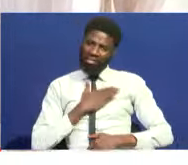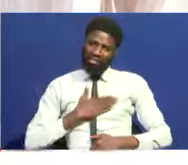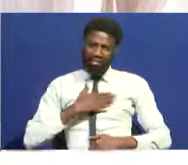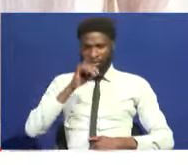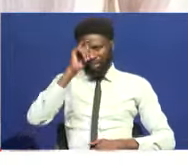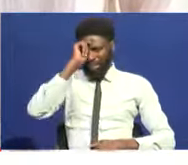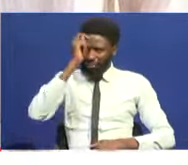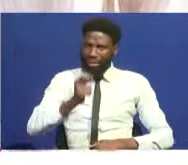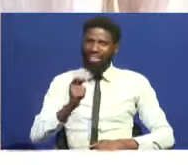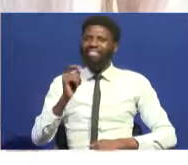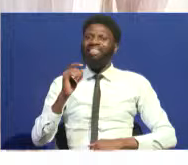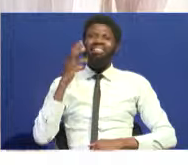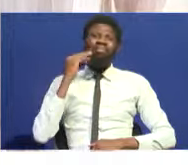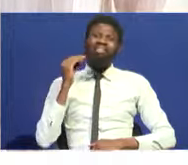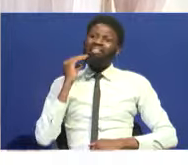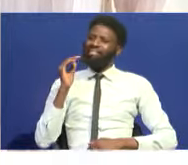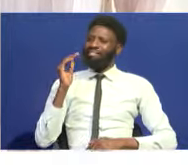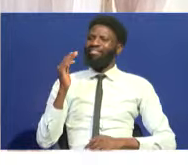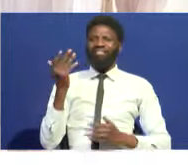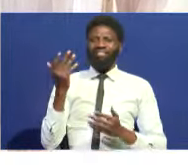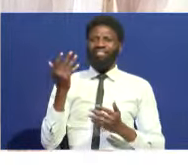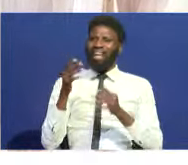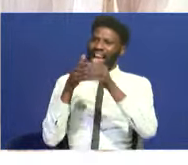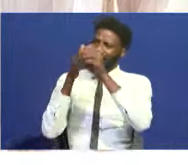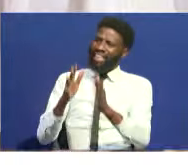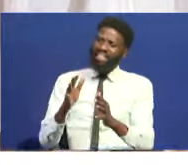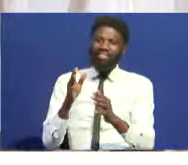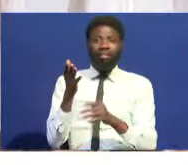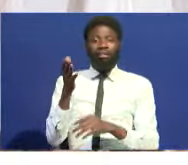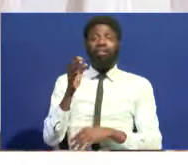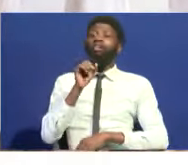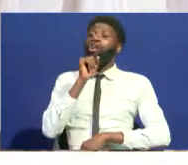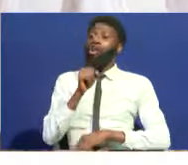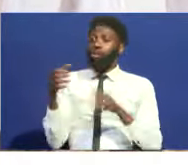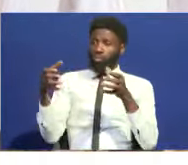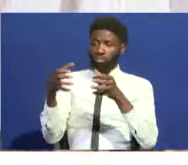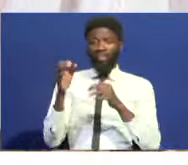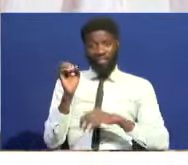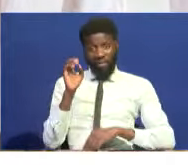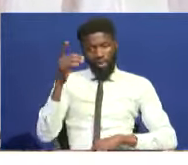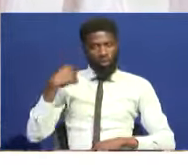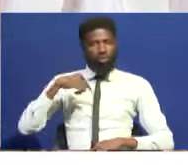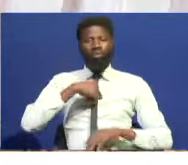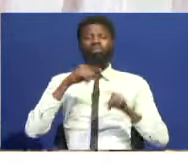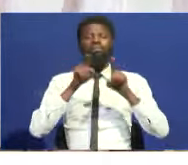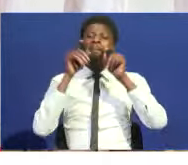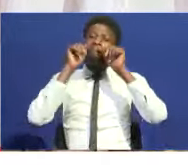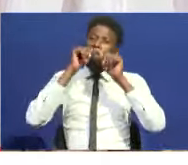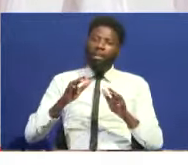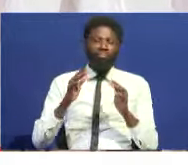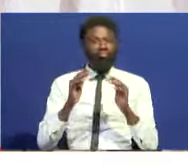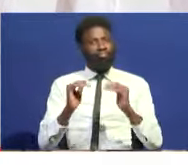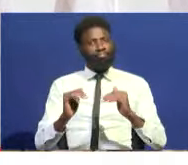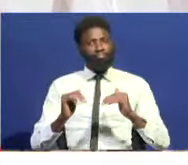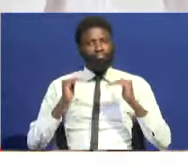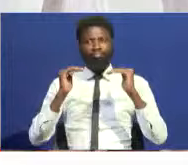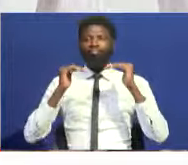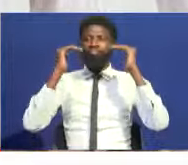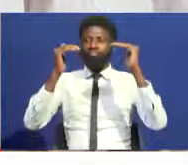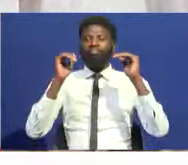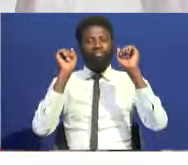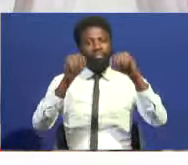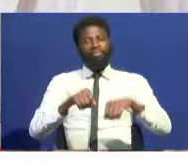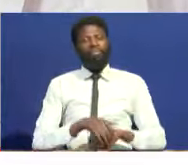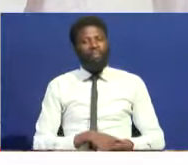ili miaka zingine pia tupate hiyo baraka ya kusonga mbele. Kwa hivyo na waomba na wasihi, hiyo amani